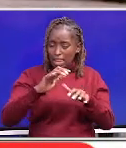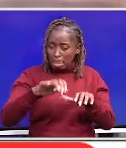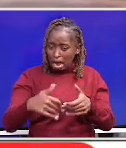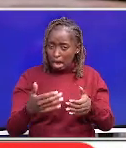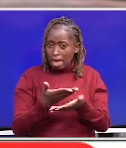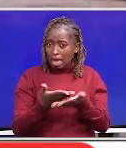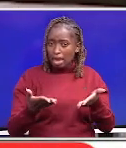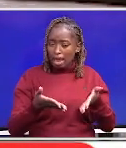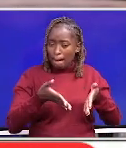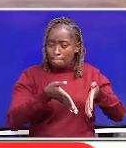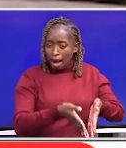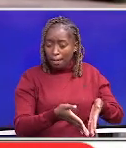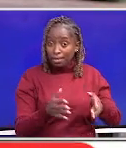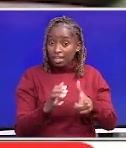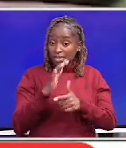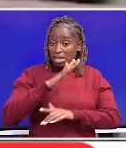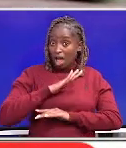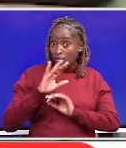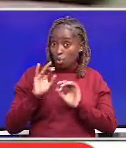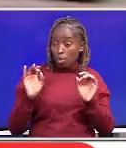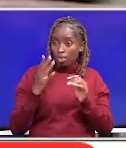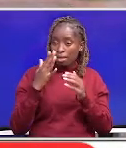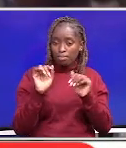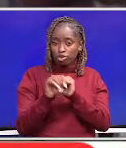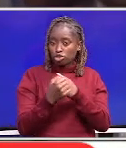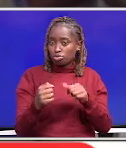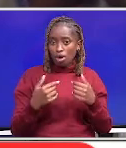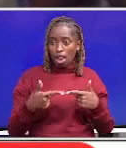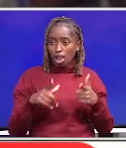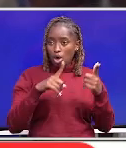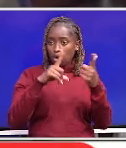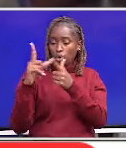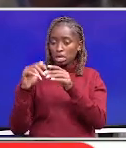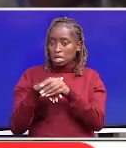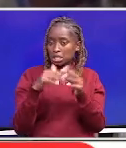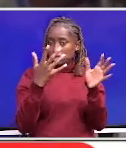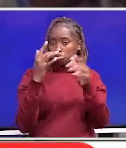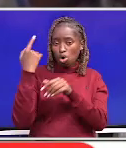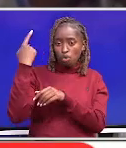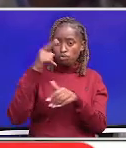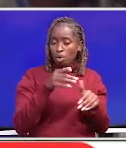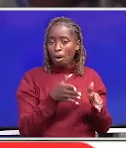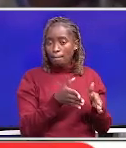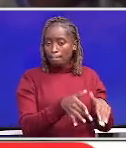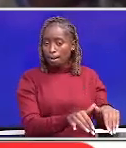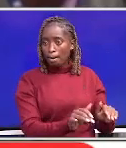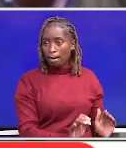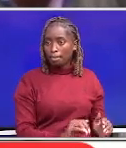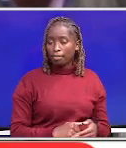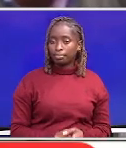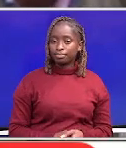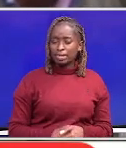Isitoshe, hawakubaliwi kuingia hafla za mazishi. Wakati kama huu mahali matanga iko, mimi